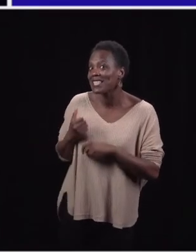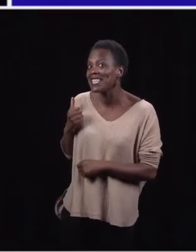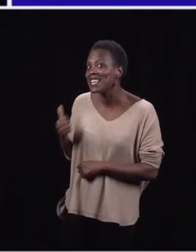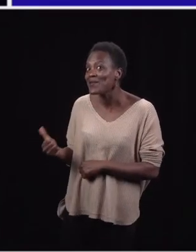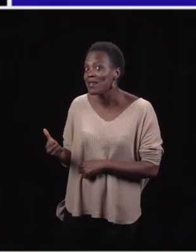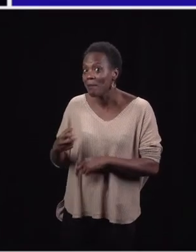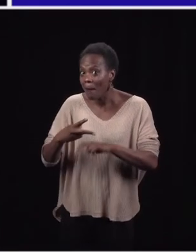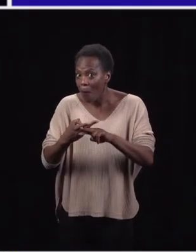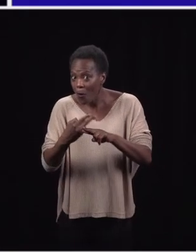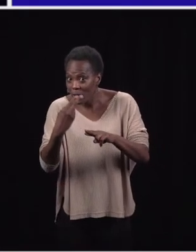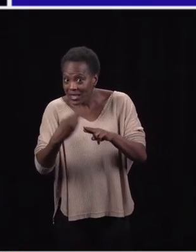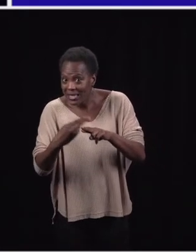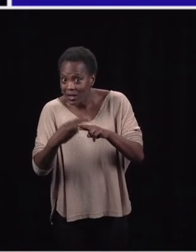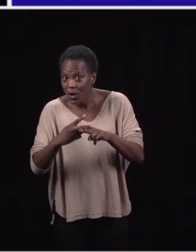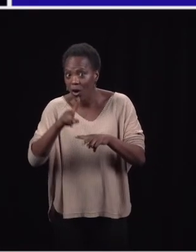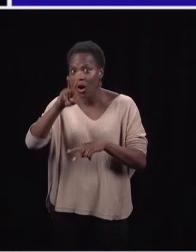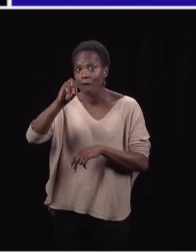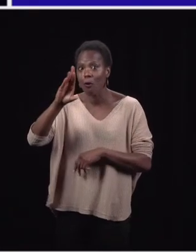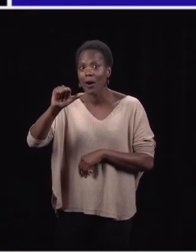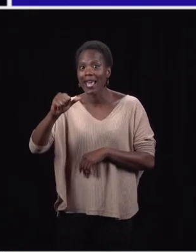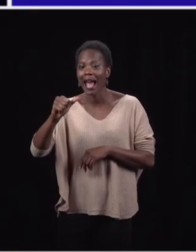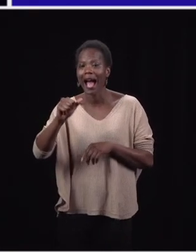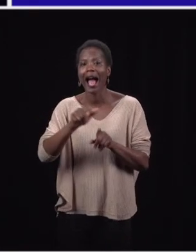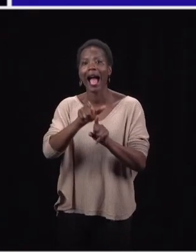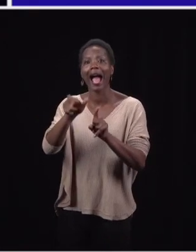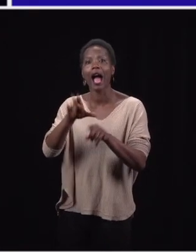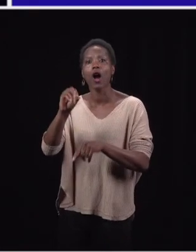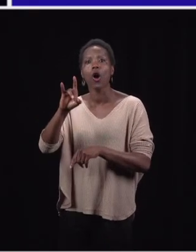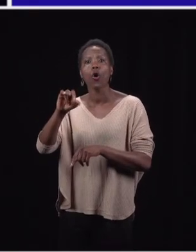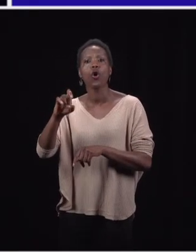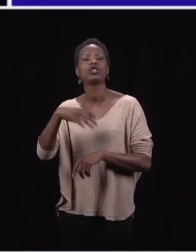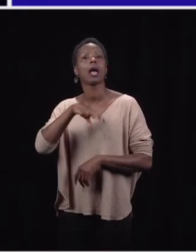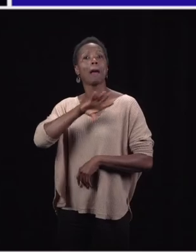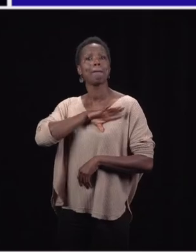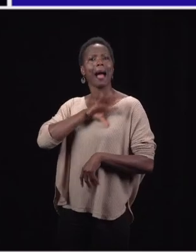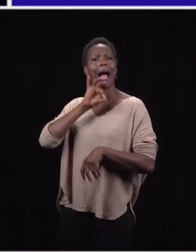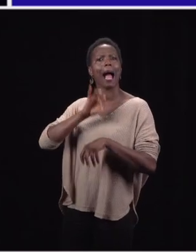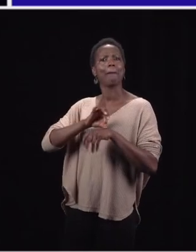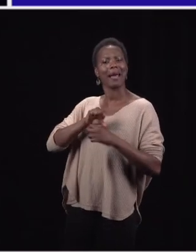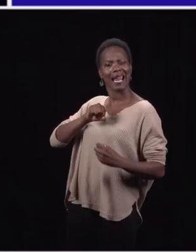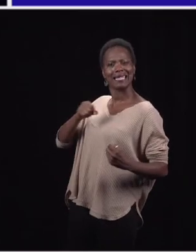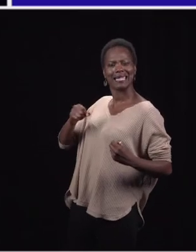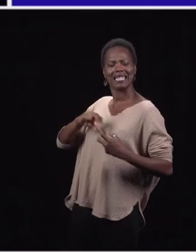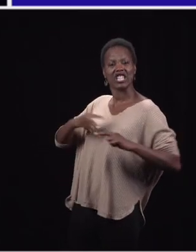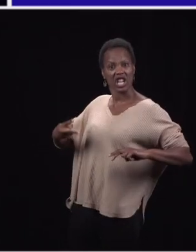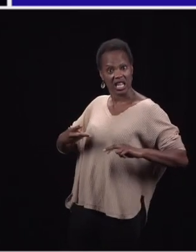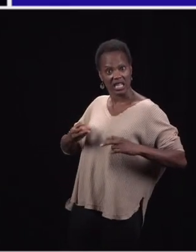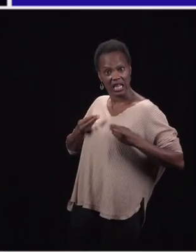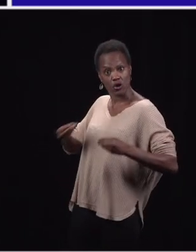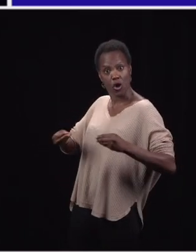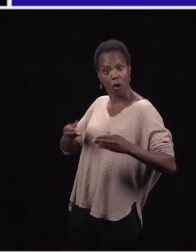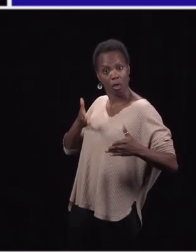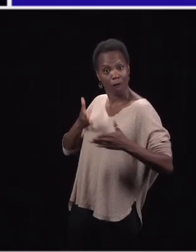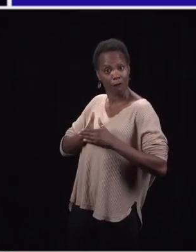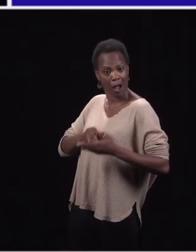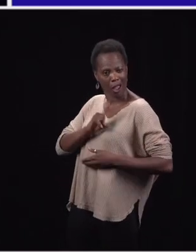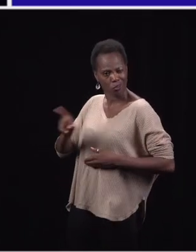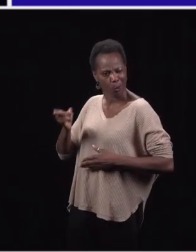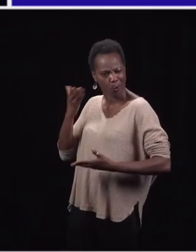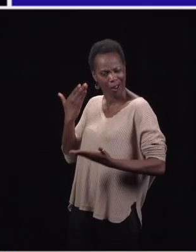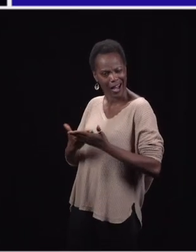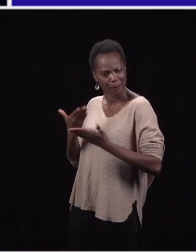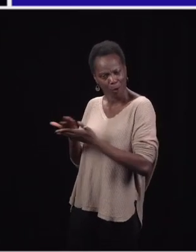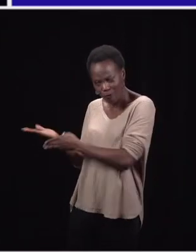cet outil s'appelle voca coach sa maladie génétique ne l'a pas vraiment freiné la preuve je vous demande